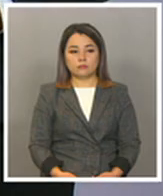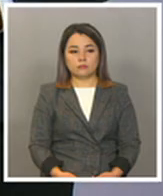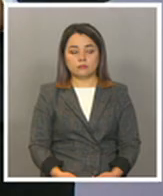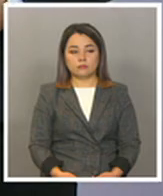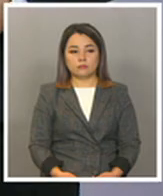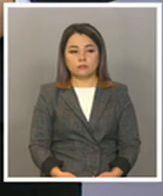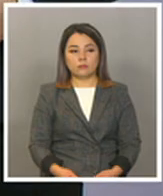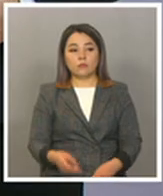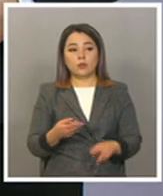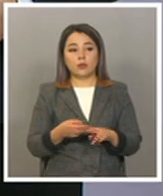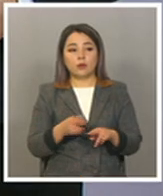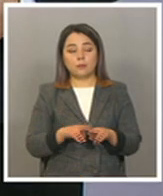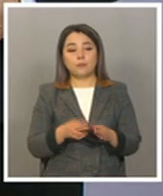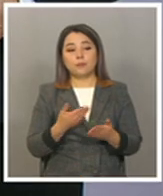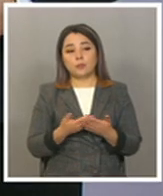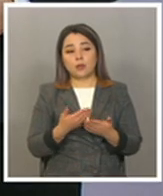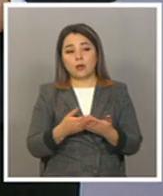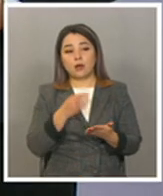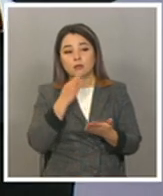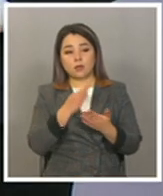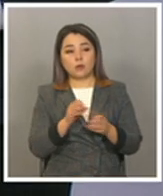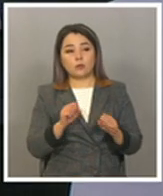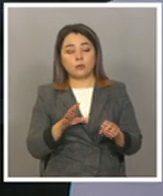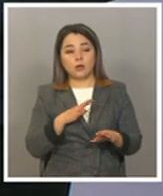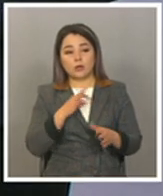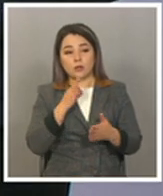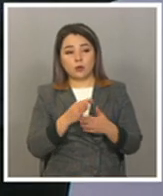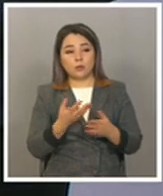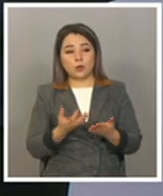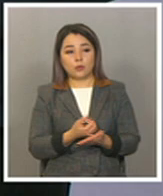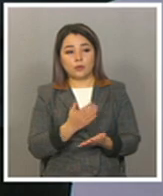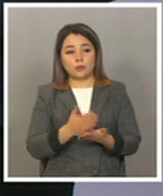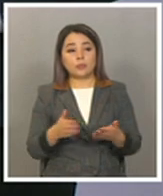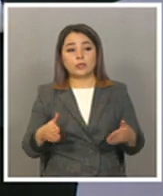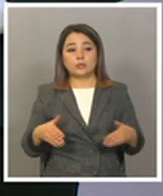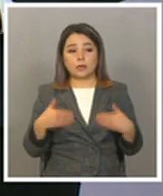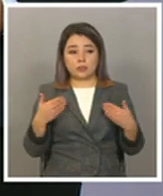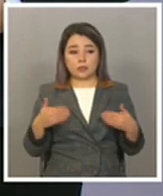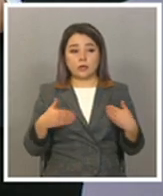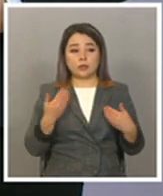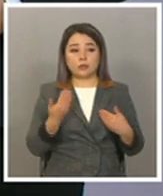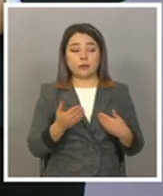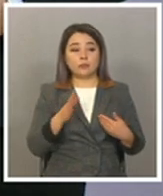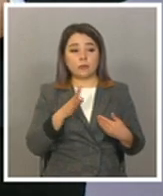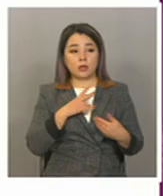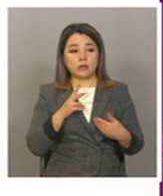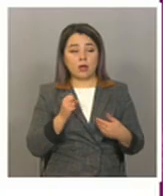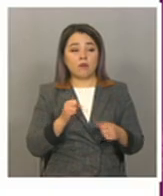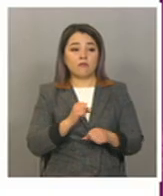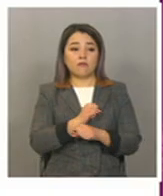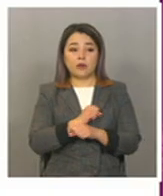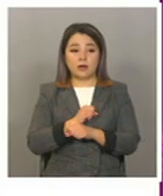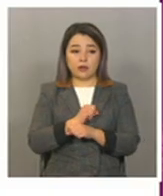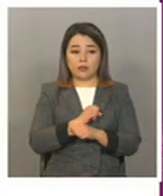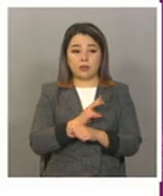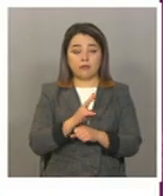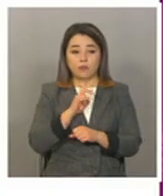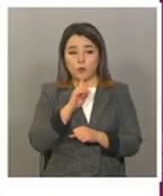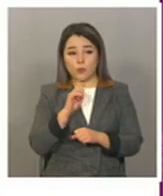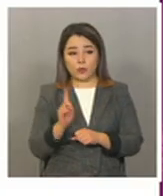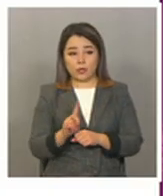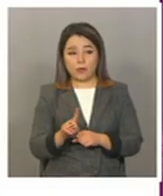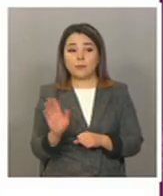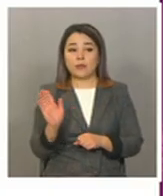Вот такой примерный ответ должен у вас получиться. Здравствуй. Ты был на выходных в музее? Привет. Да,